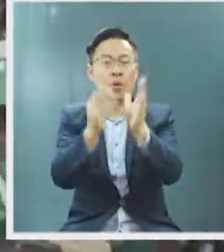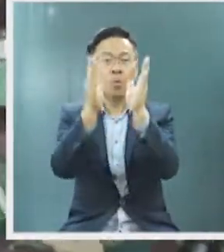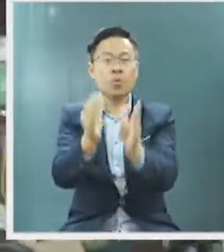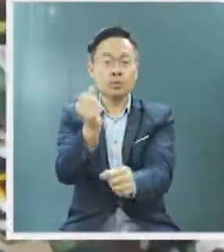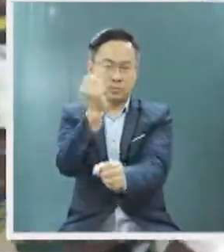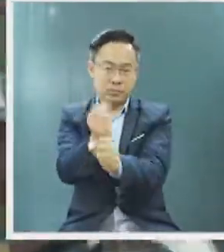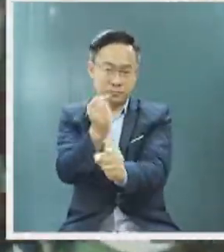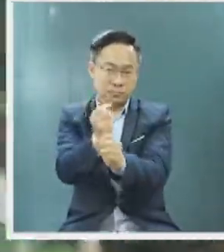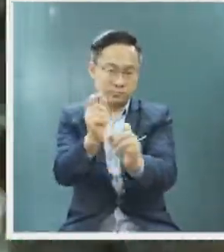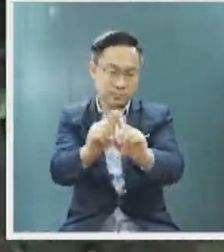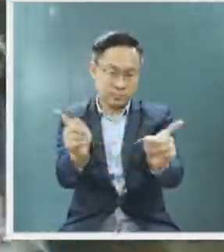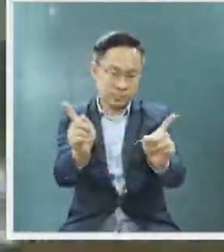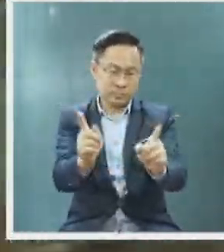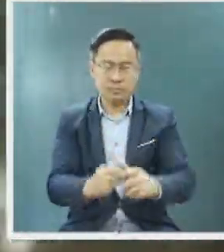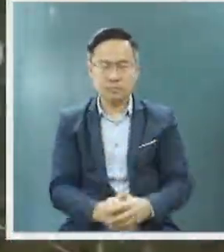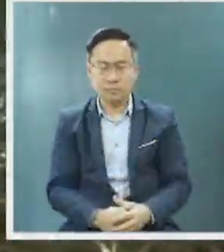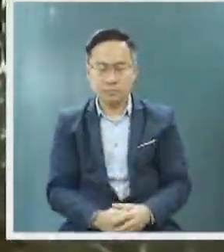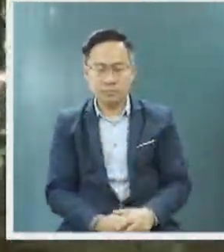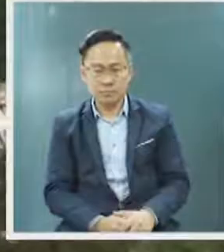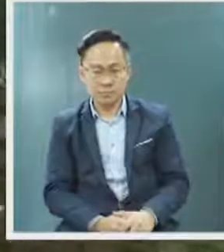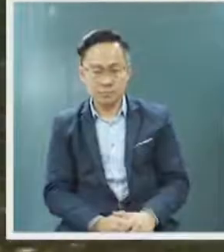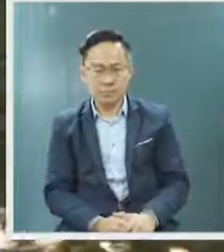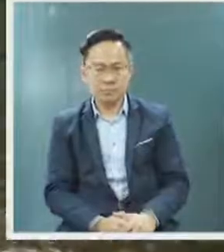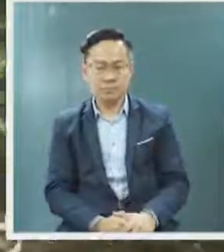ยถึงต้องรอมัน